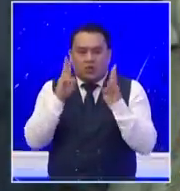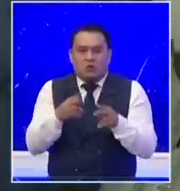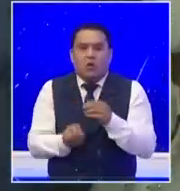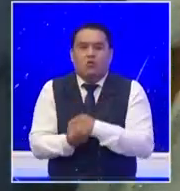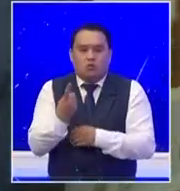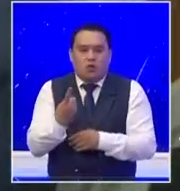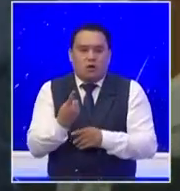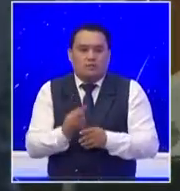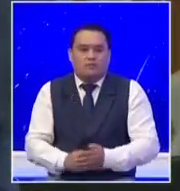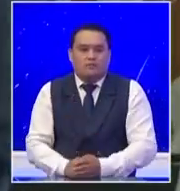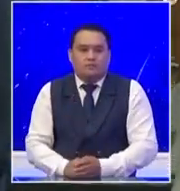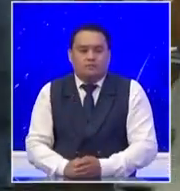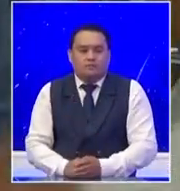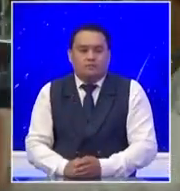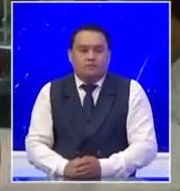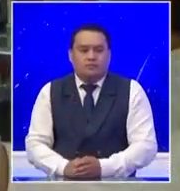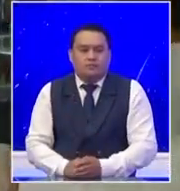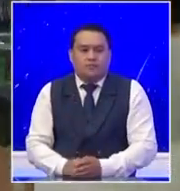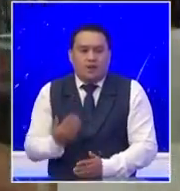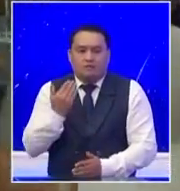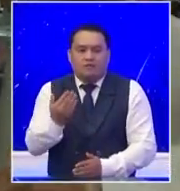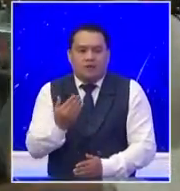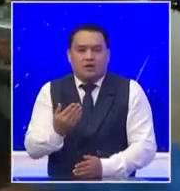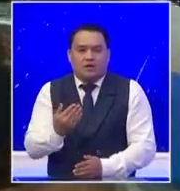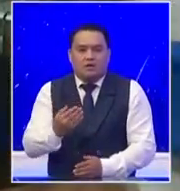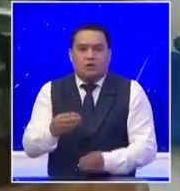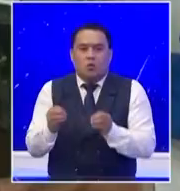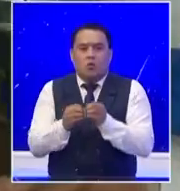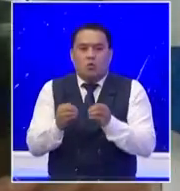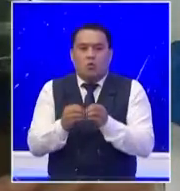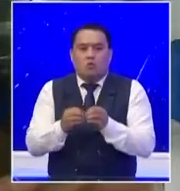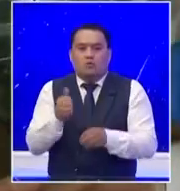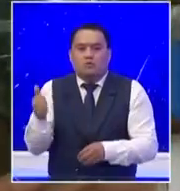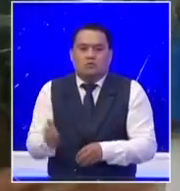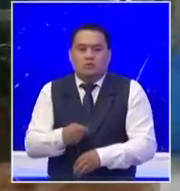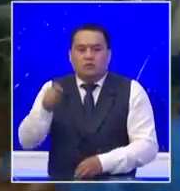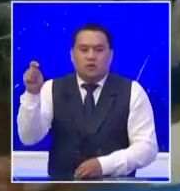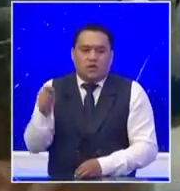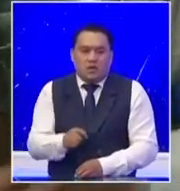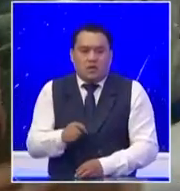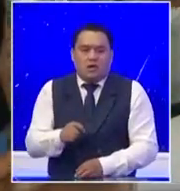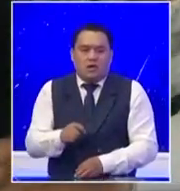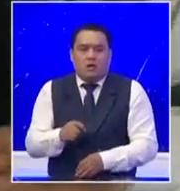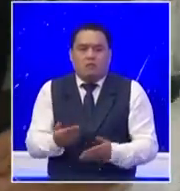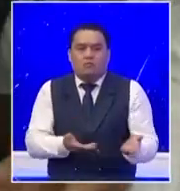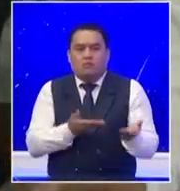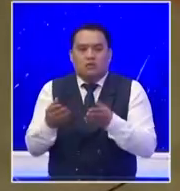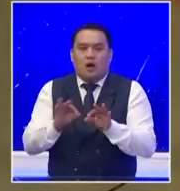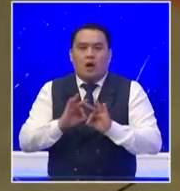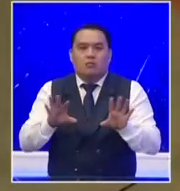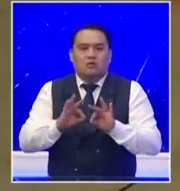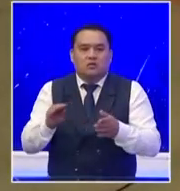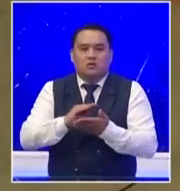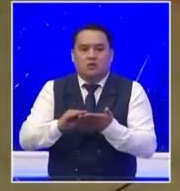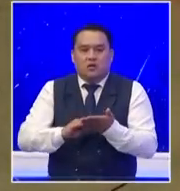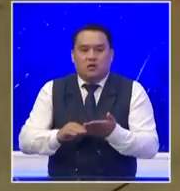взюзнес. Смотри, я тебе сад он догелес. Джазван жмагуль. Он да чакрас, он да объяснительно.